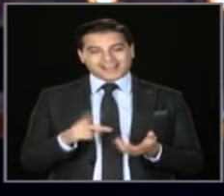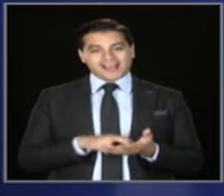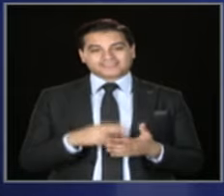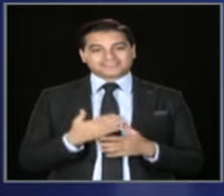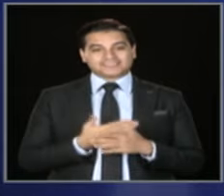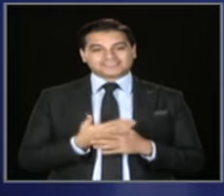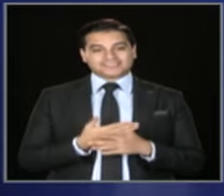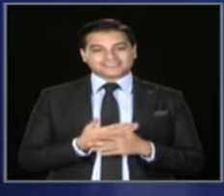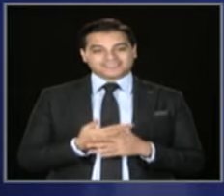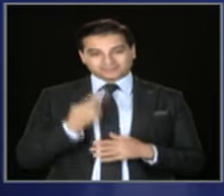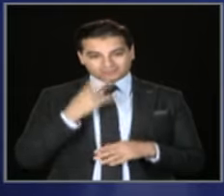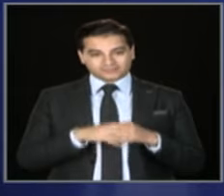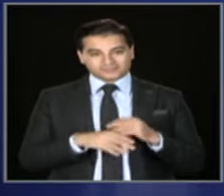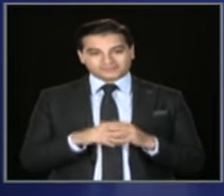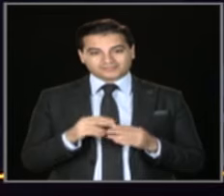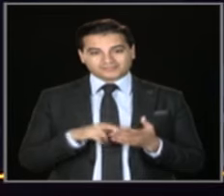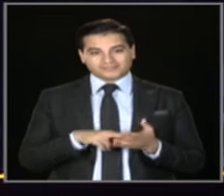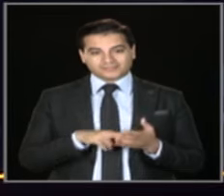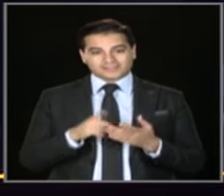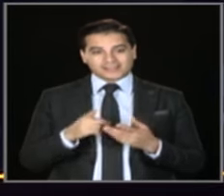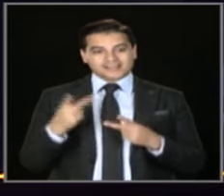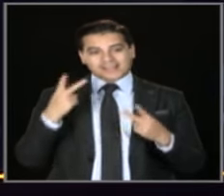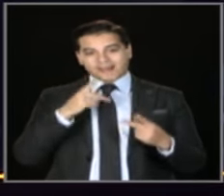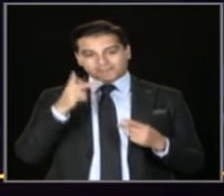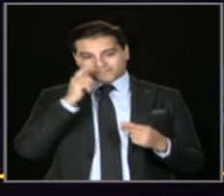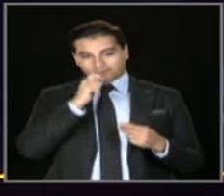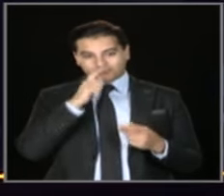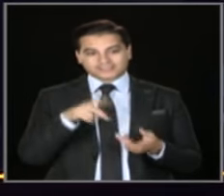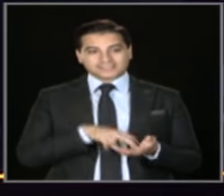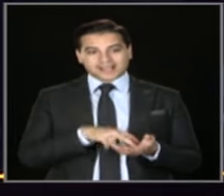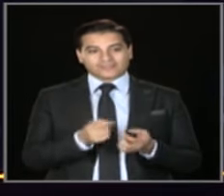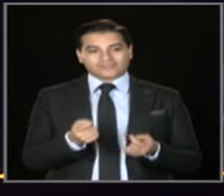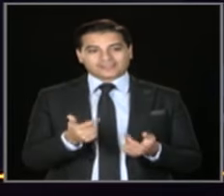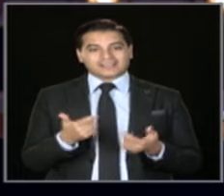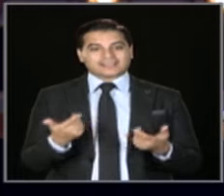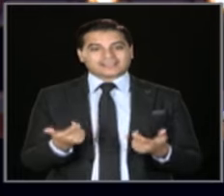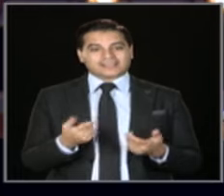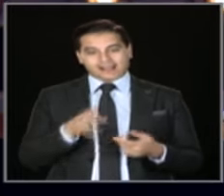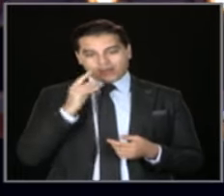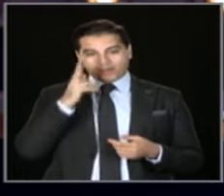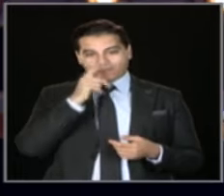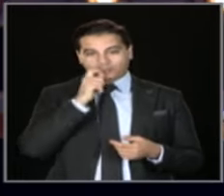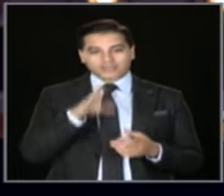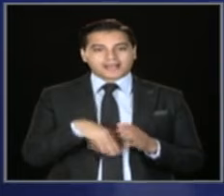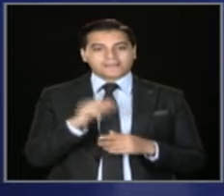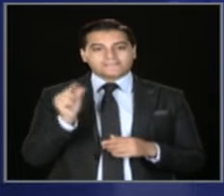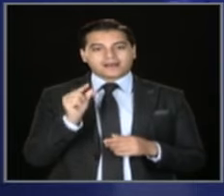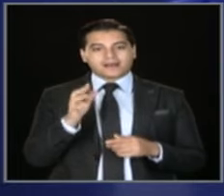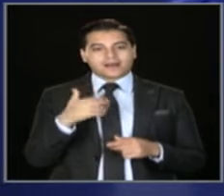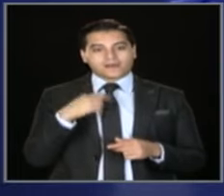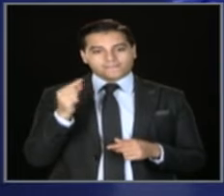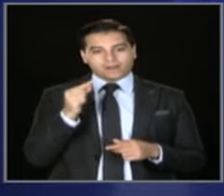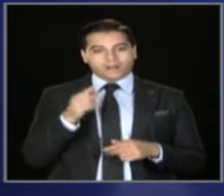ايه؟ خايف. انت حلمك تبقى مذيع، فخايف من ايه؟ طب قول لي لو بقيت مذيع هتقدم ايه؟